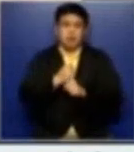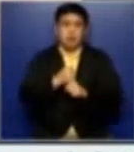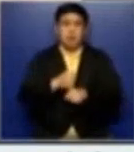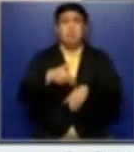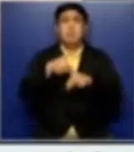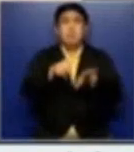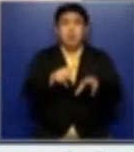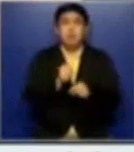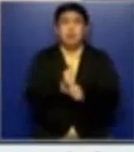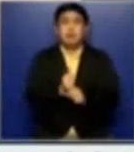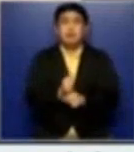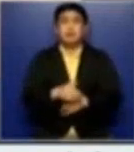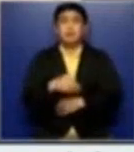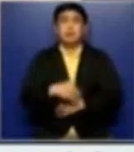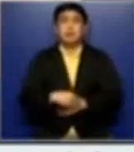กครับ